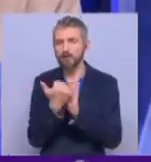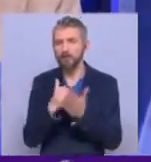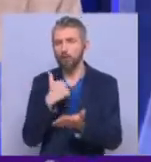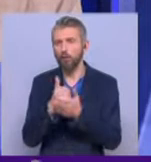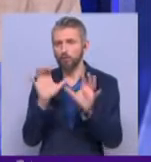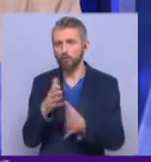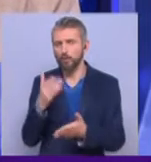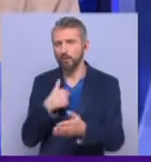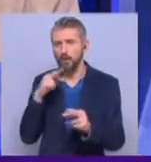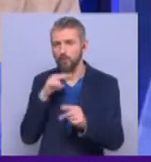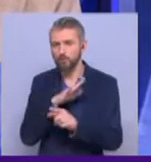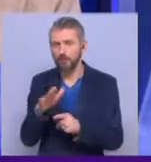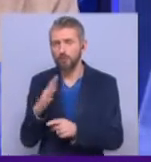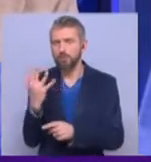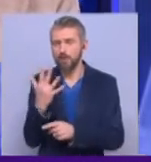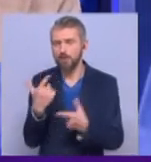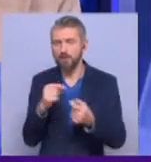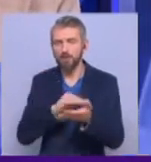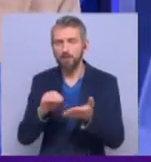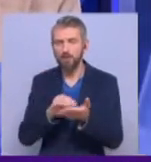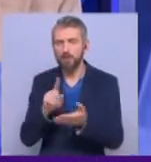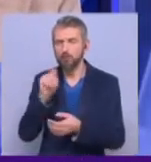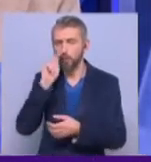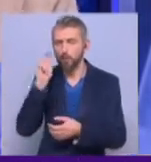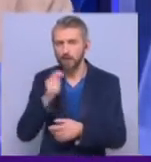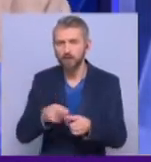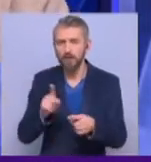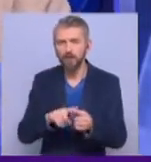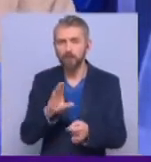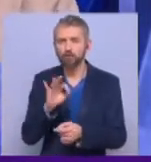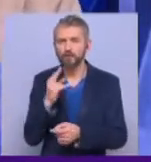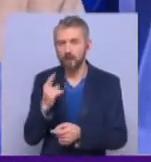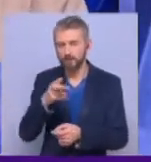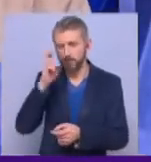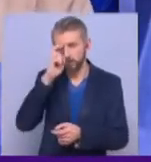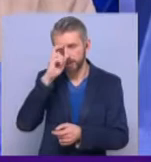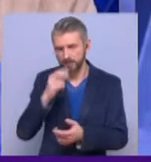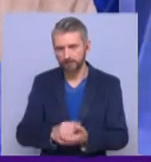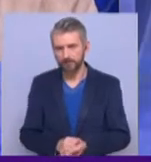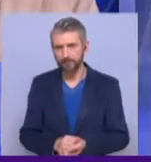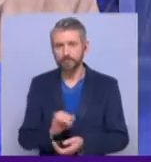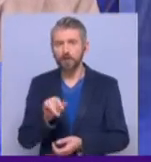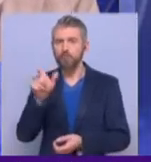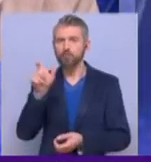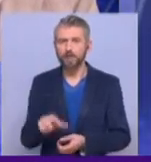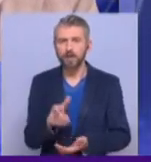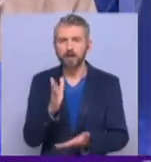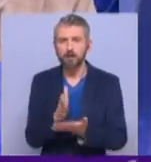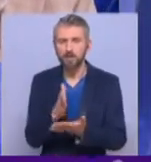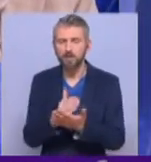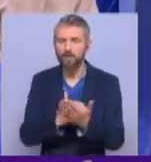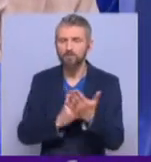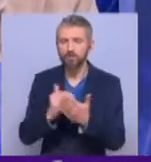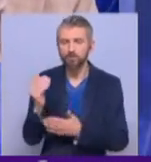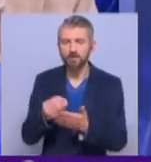если я не ошибаюсь, 5-й, где написано, что Украина – это социальное государство. И человек является